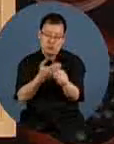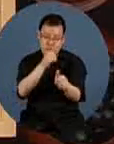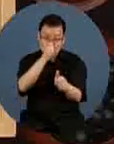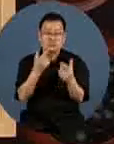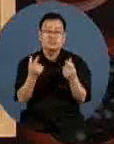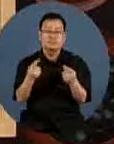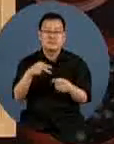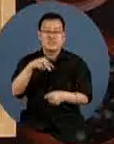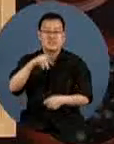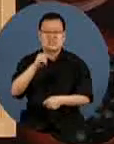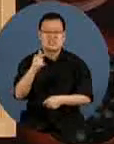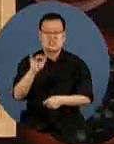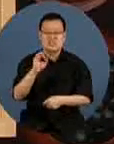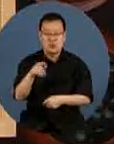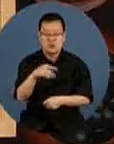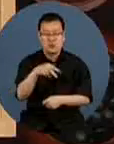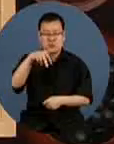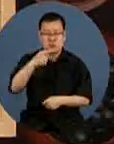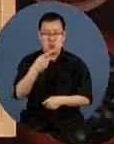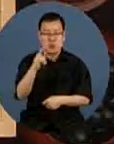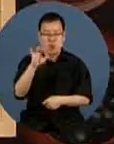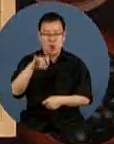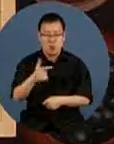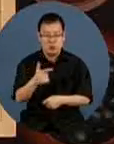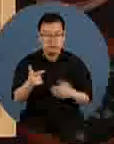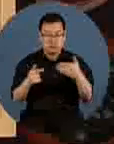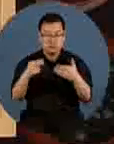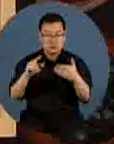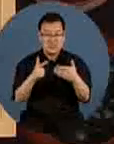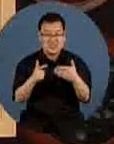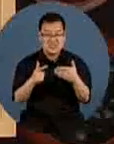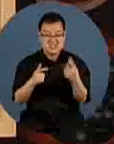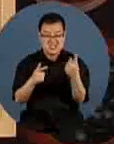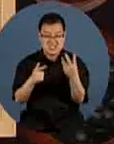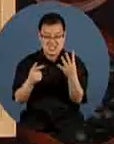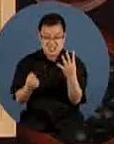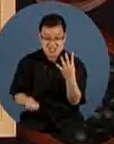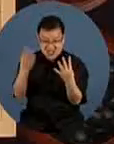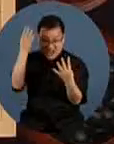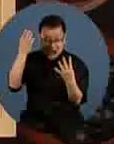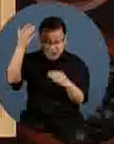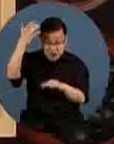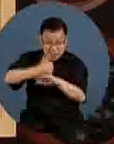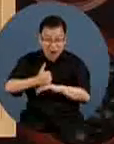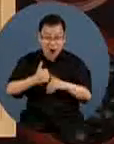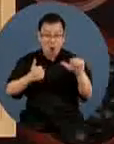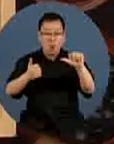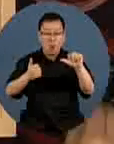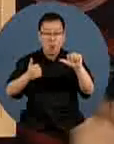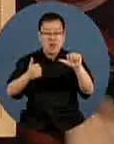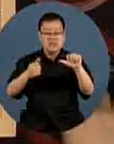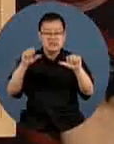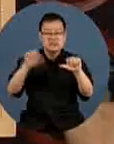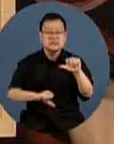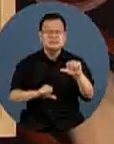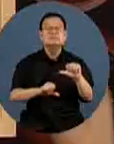남은 조대웅 구단이 결국 네 판을 이기고 다섯 판까지 마지막 쳐서 그야말로